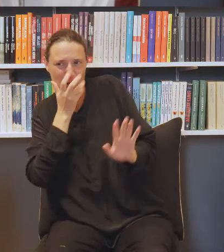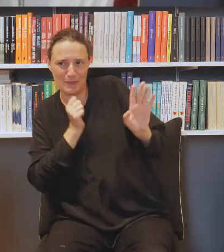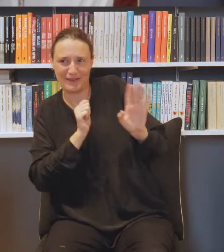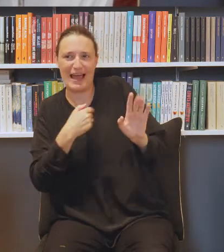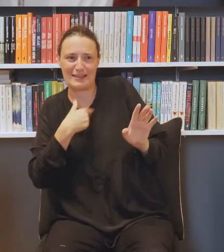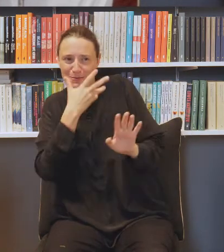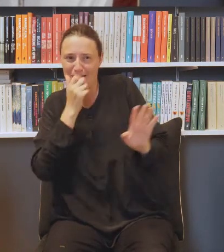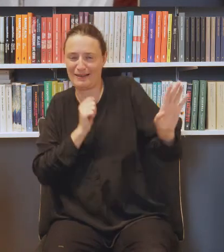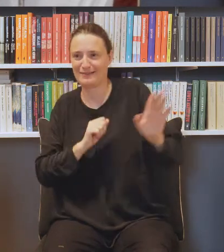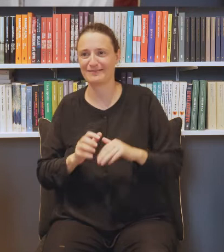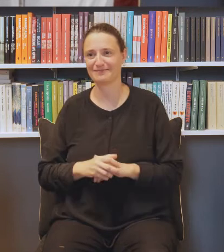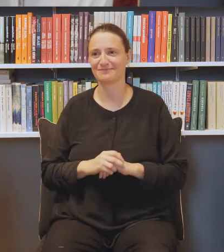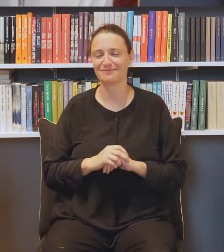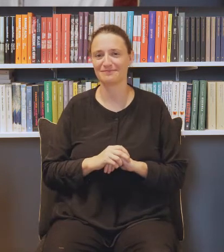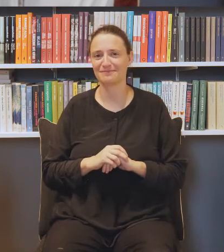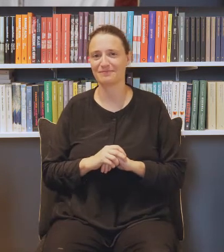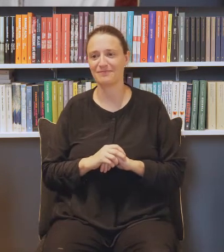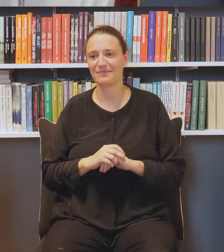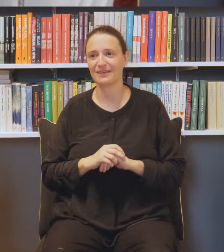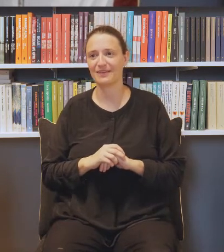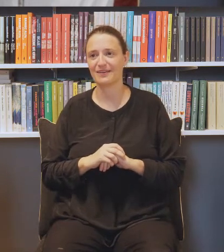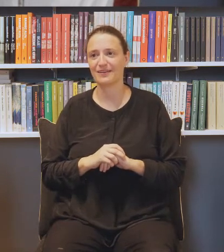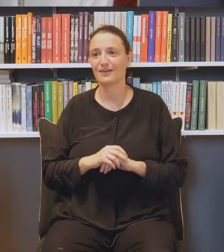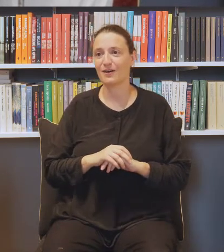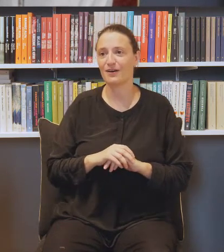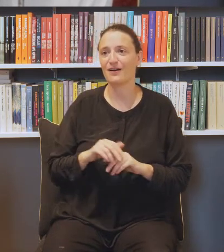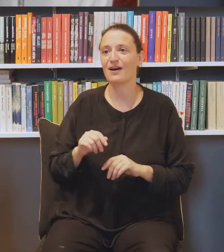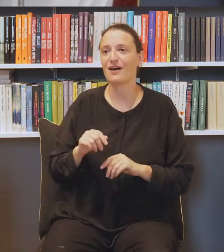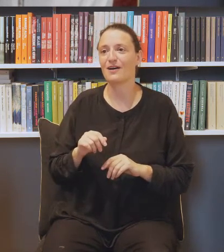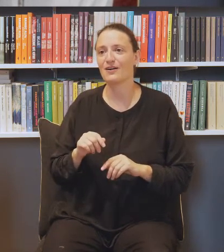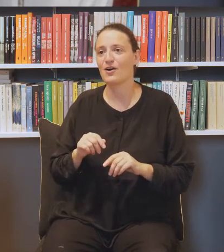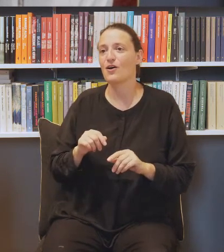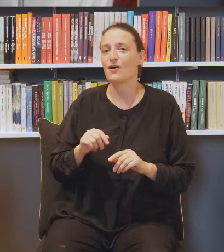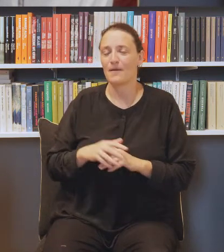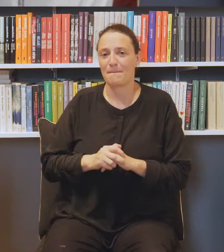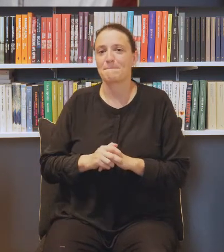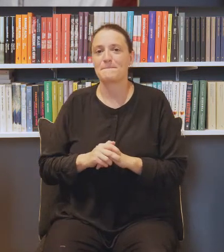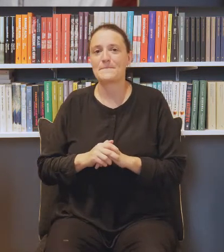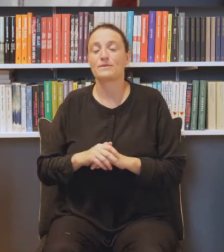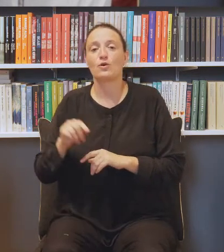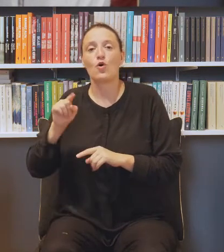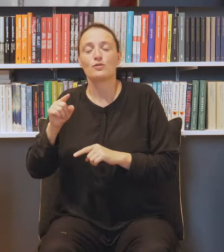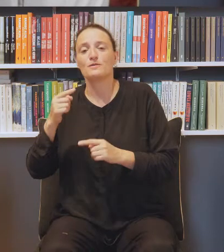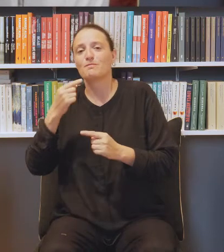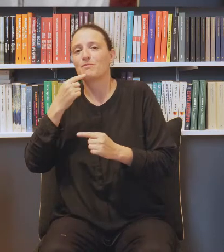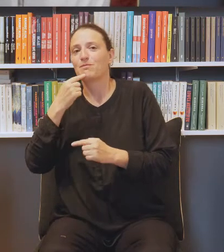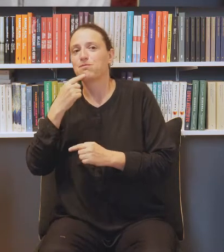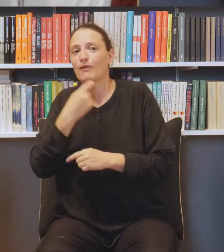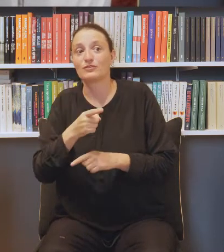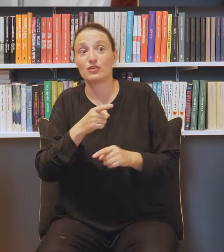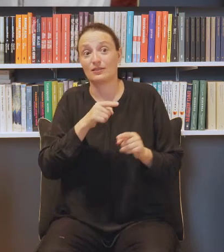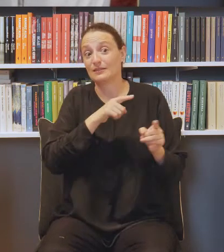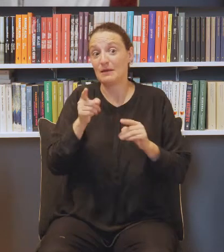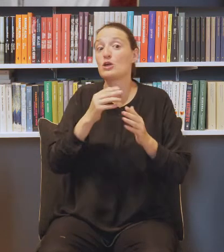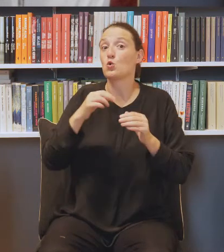mnie zaprosił. Ale powiedzieli, że przeczytają, będą rozdawać. Oni powiedzieli tak, że no, kupiliśmy tu